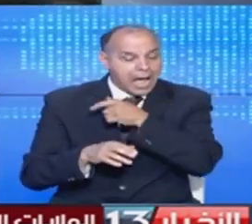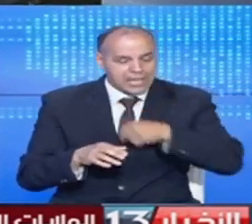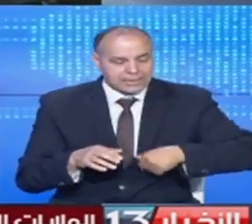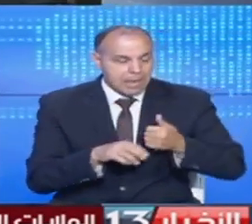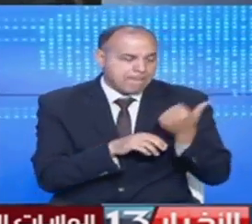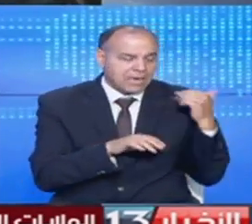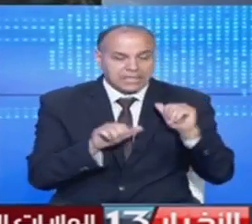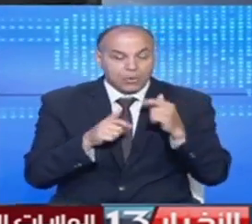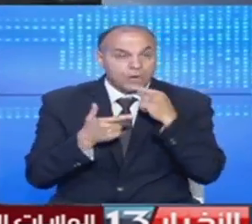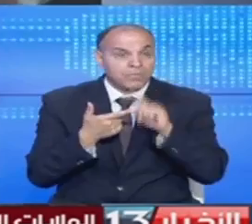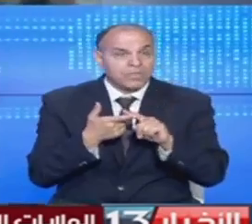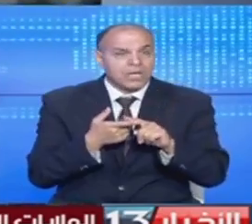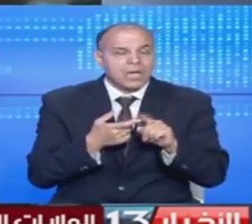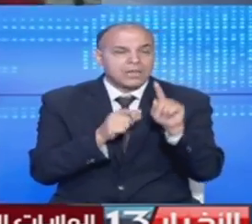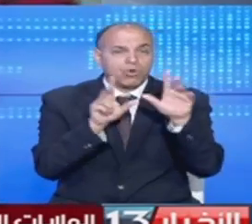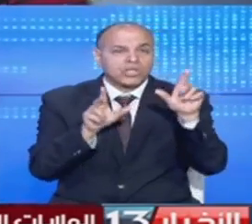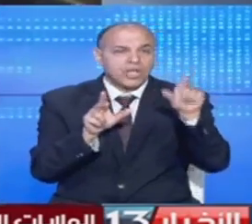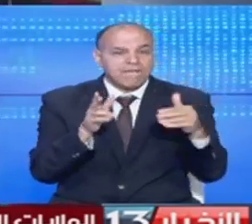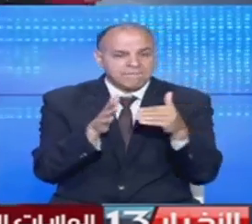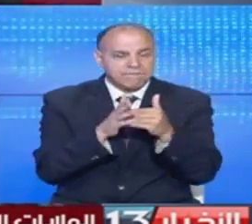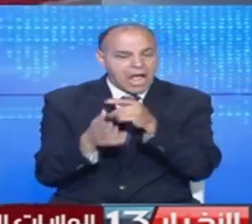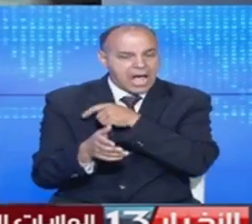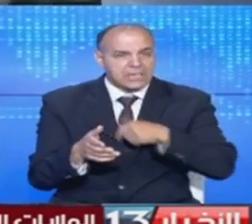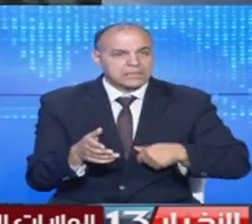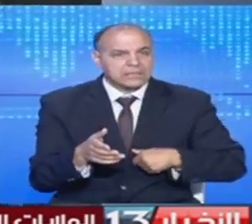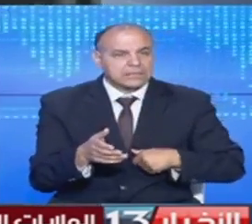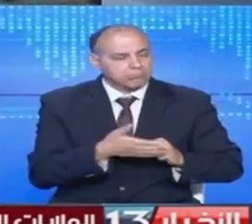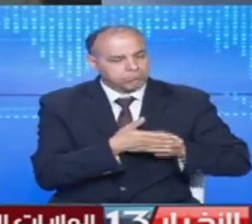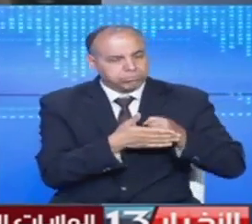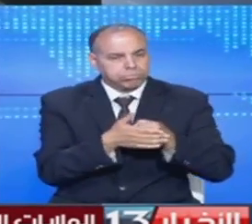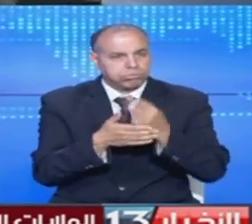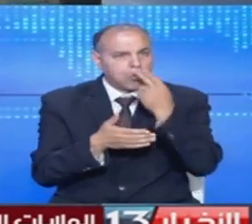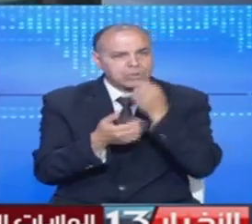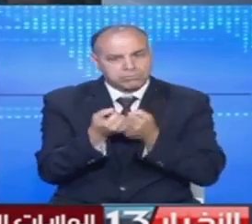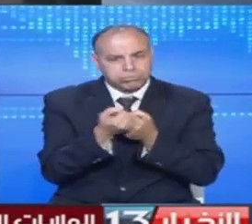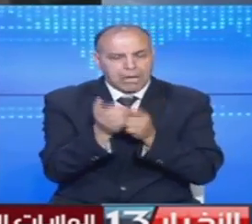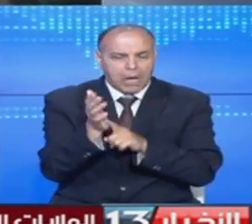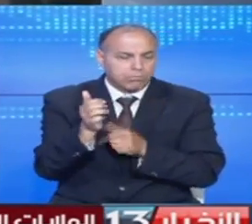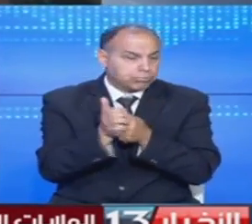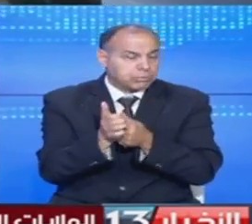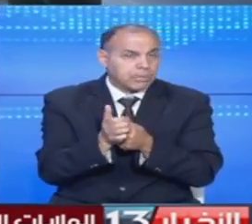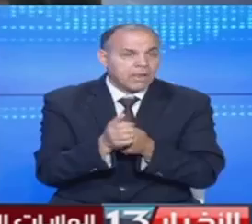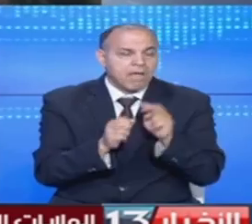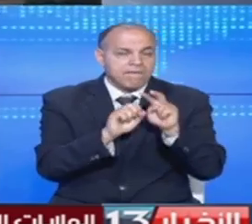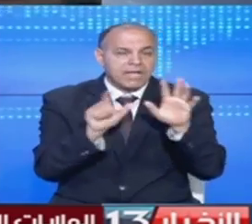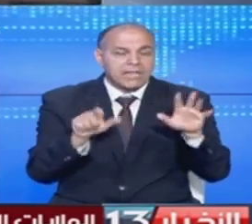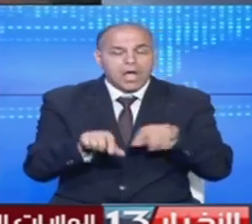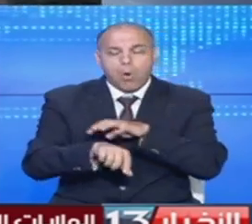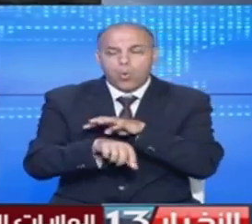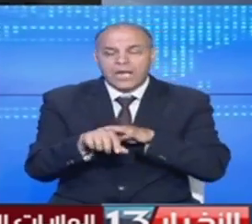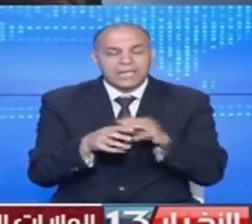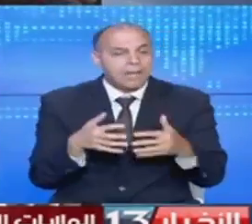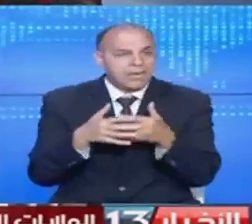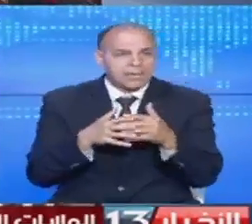أمس الثلاثاء إن 18,000 فردا من الحرس يساعدون قوات إنفاذ القانون في 29 ولاية